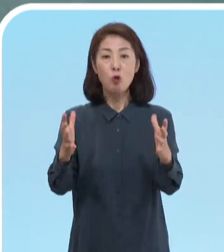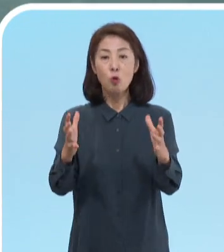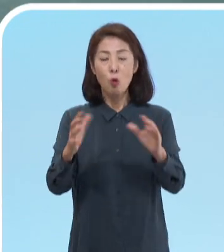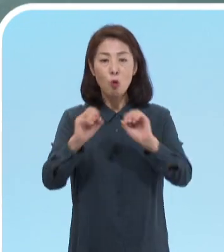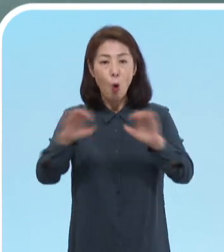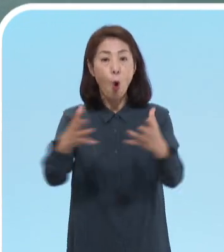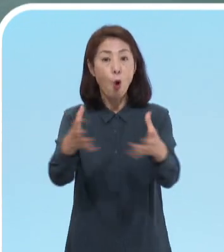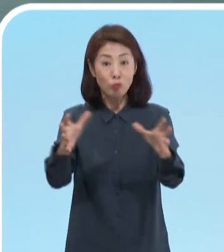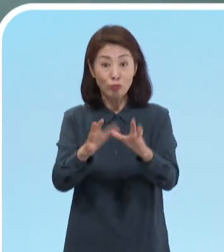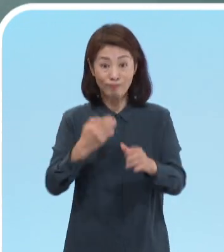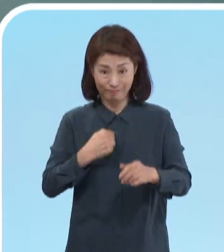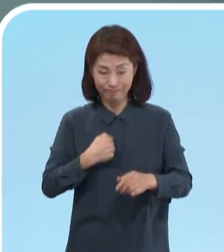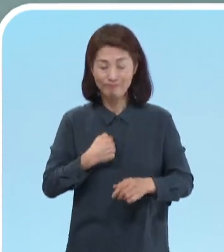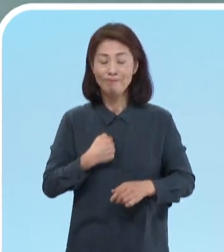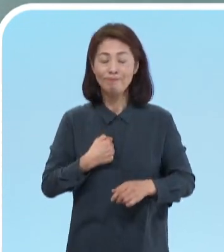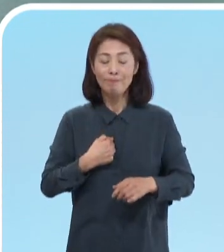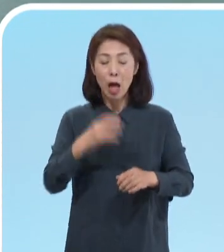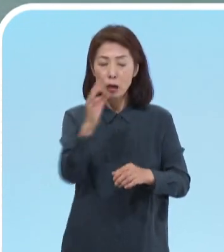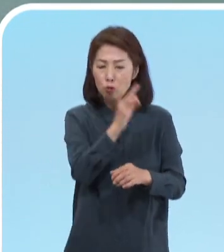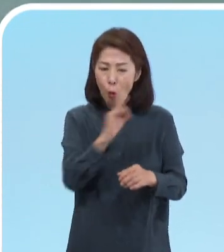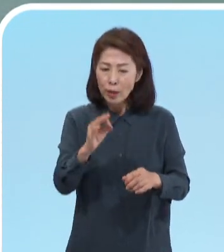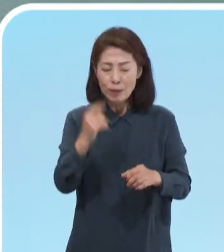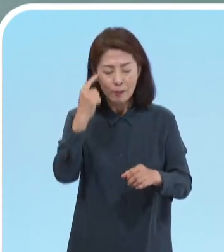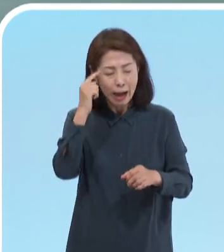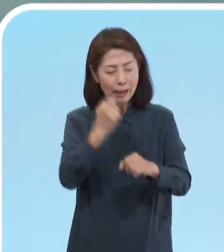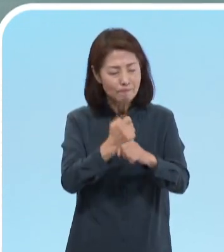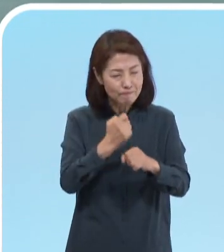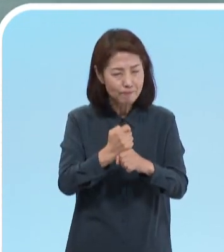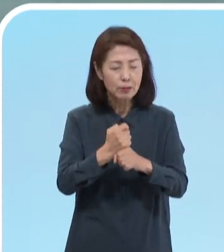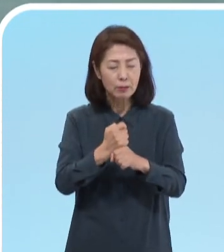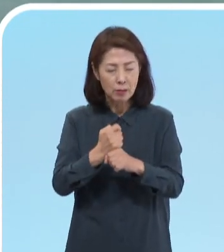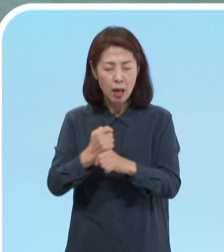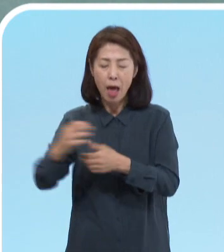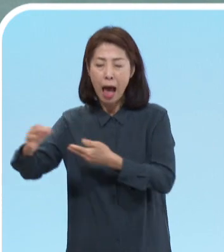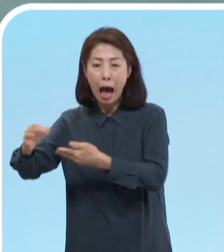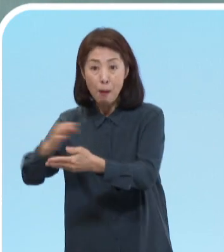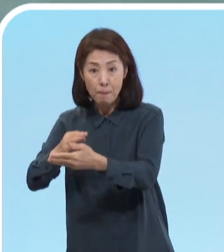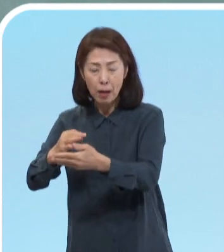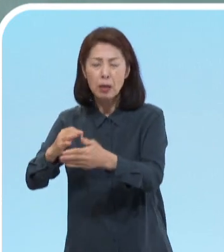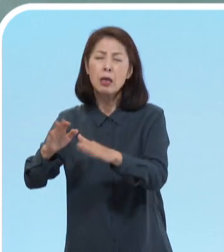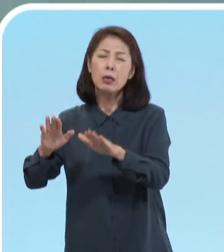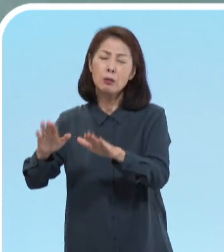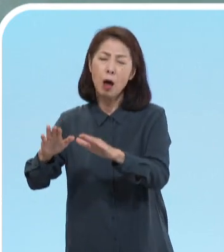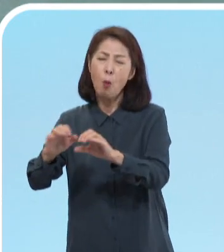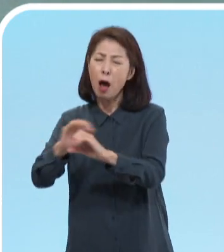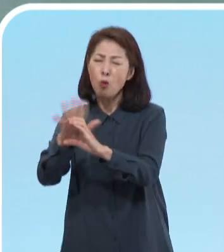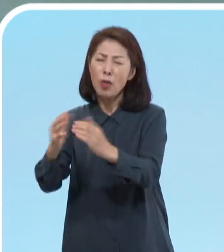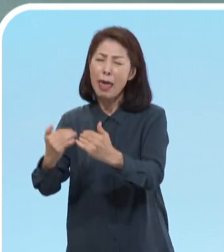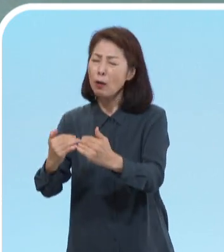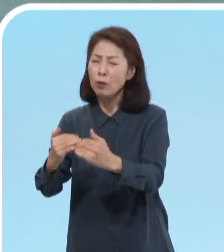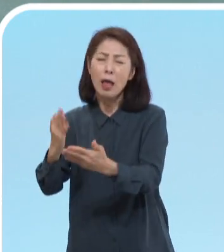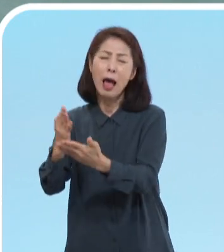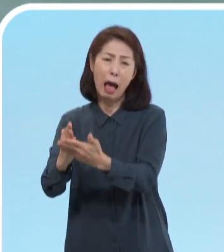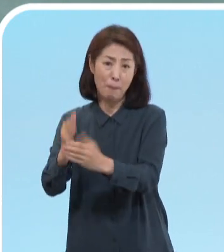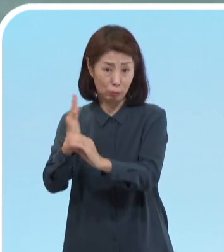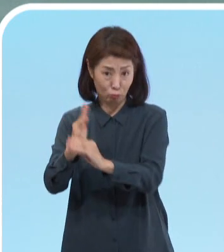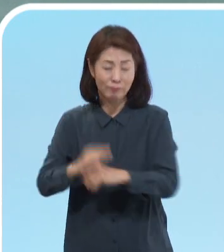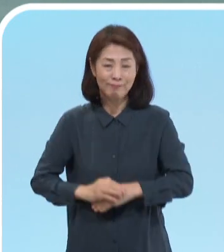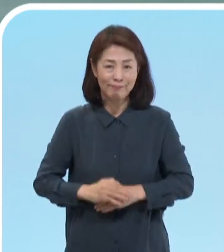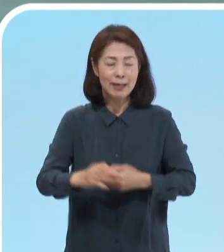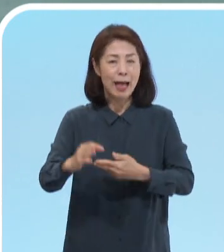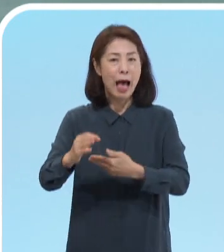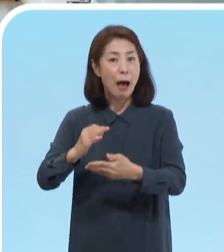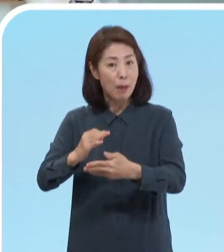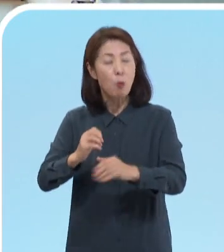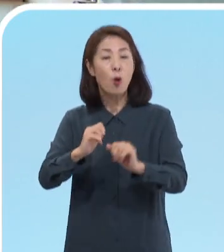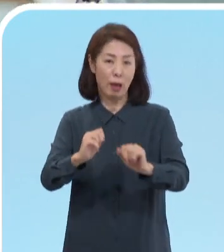広報部ティティアスです。商品開発と、今はちょっとコロナの関係でできてないんですけど、販売実習をし